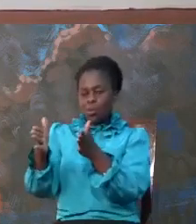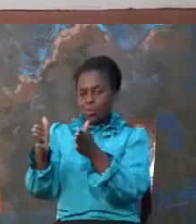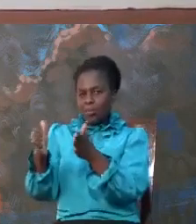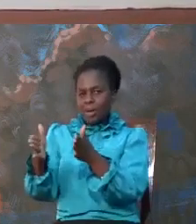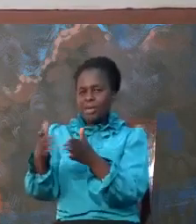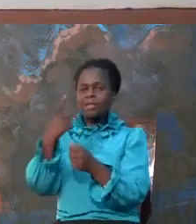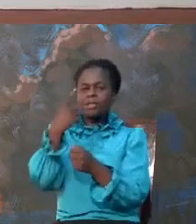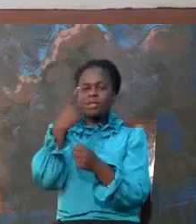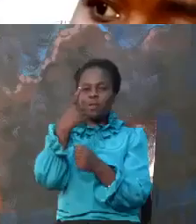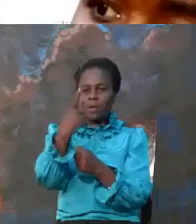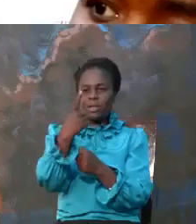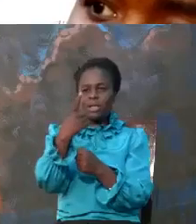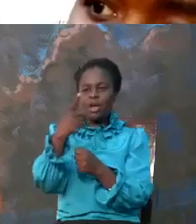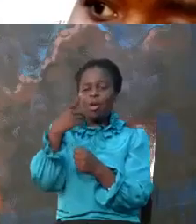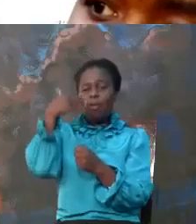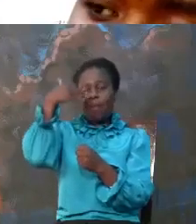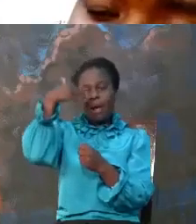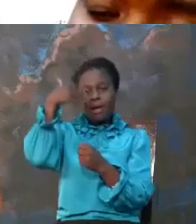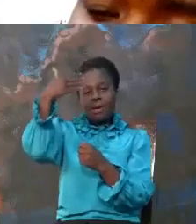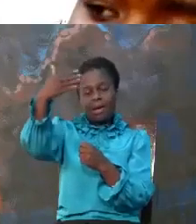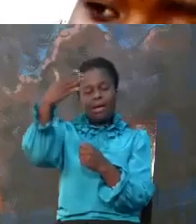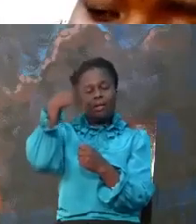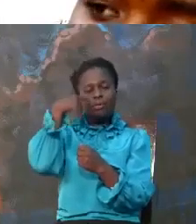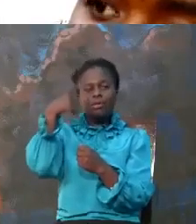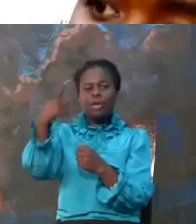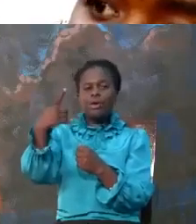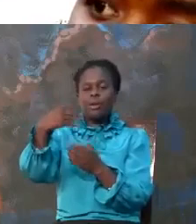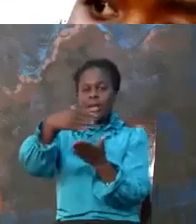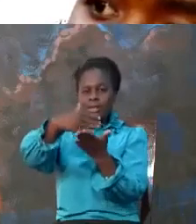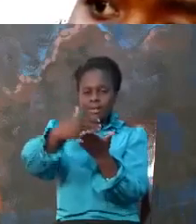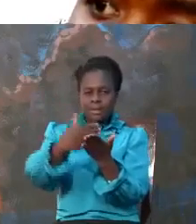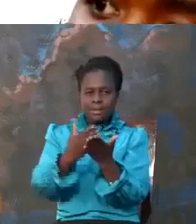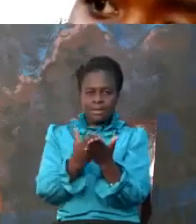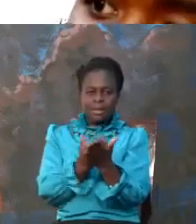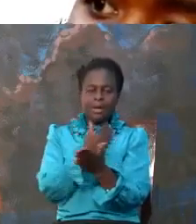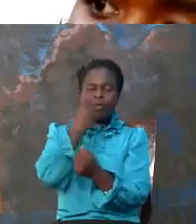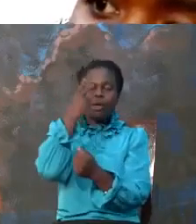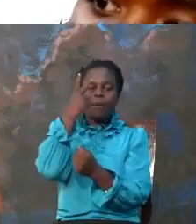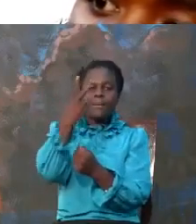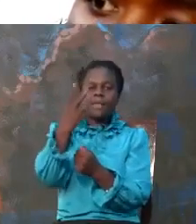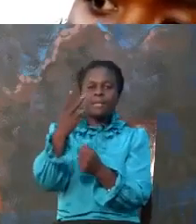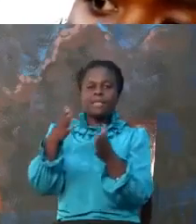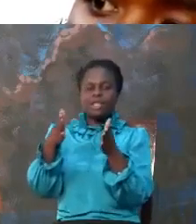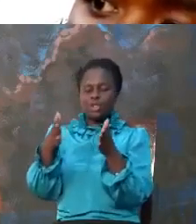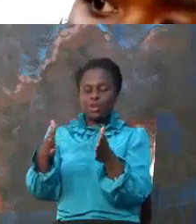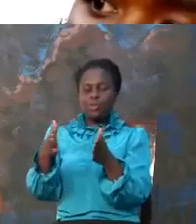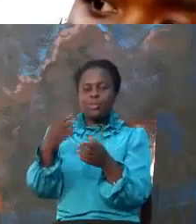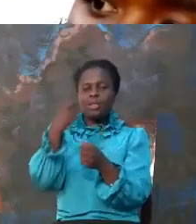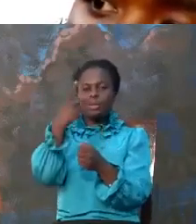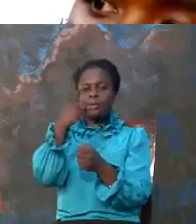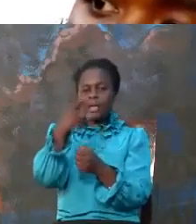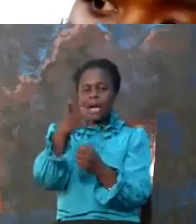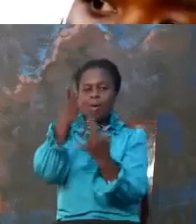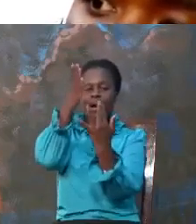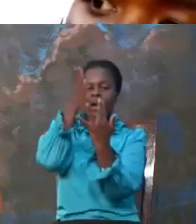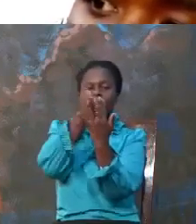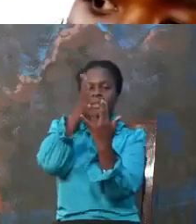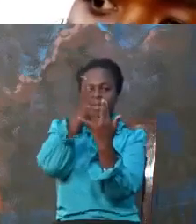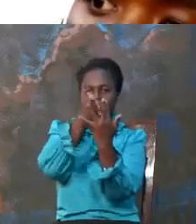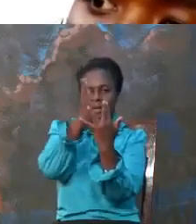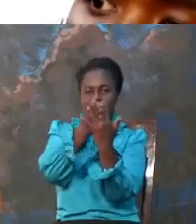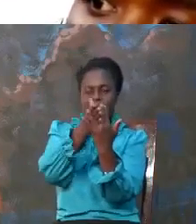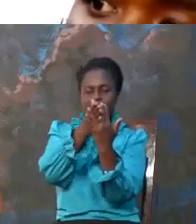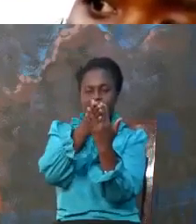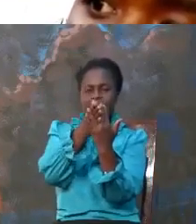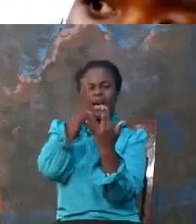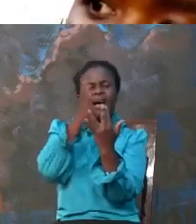kwanza. Huko mbele tutakuja kuona baadaye. Alafu sehemu ya pili ambayo ndio chumba cha pili ikawa katikati. Na